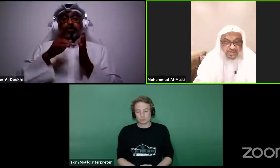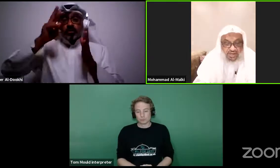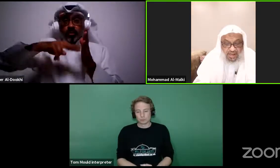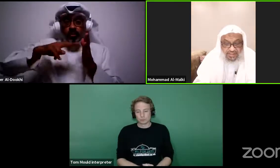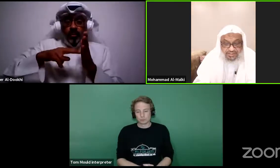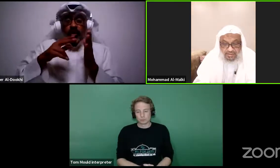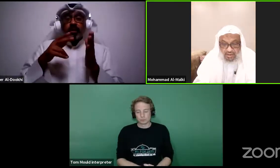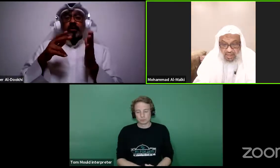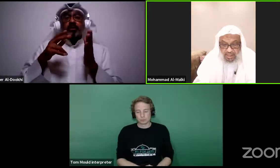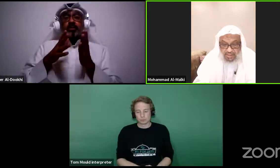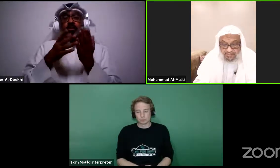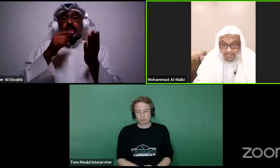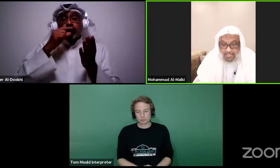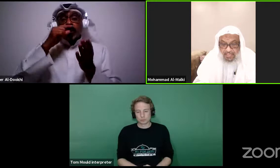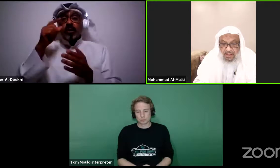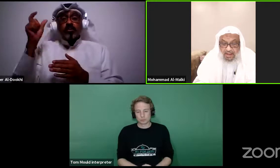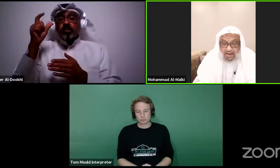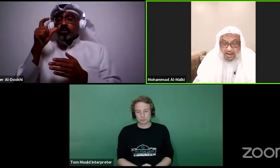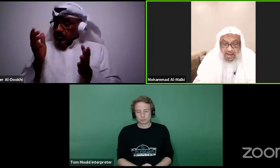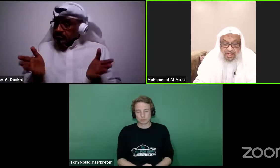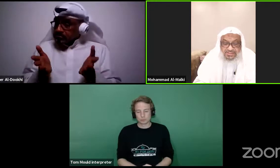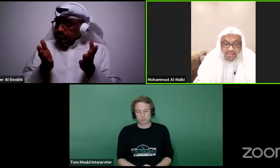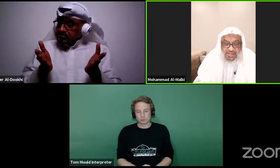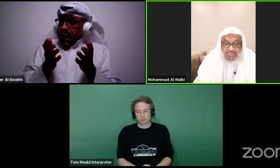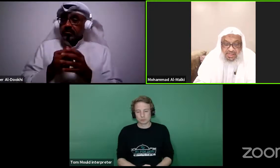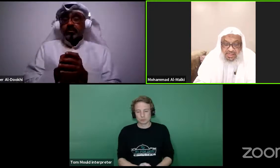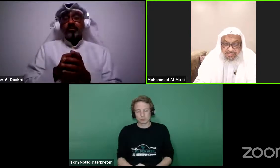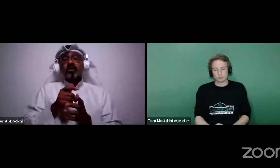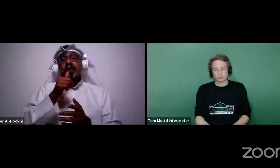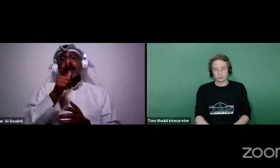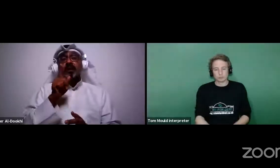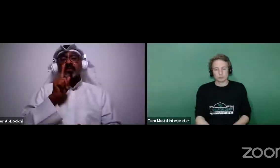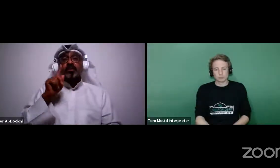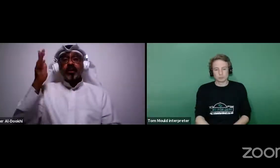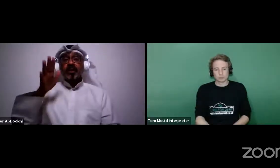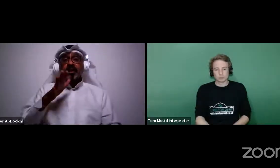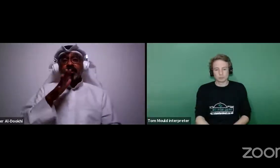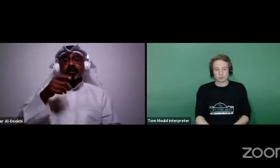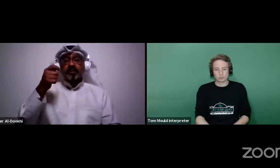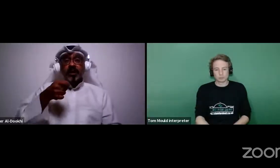للمسلمين في قراءة القرآن، قال صلى الله عليه وسلم